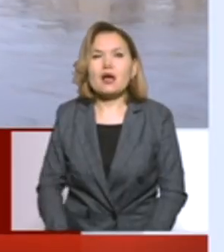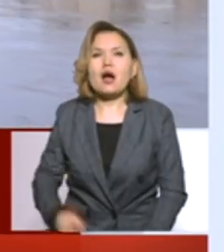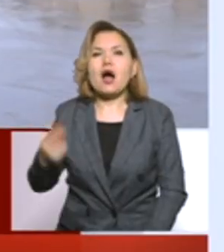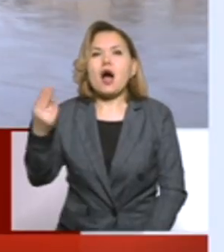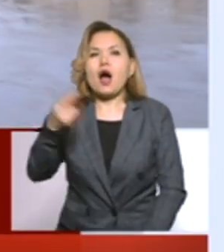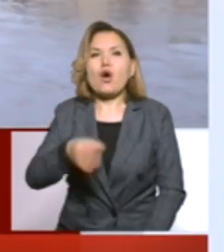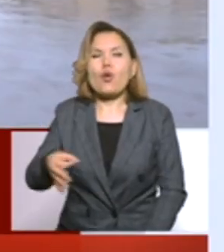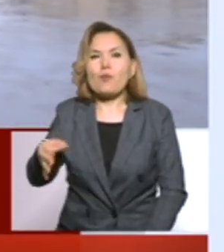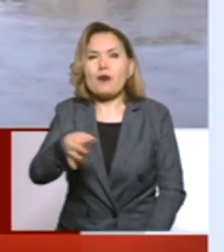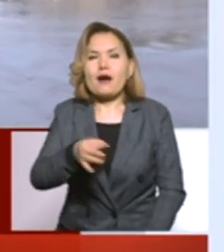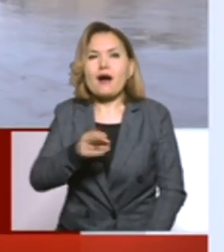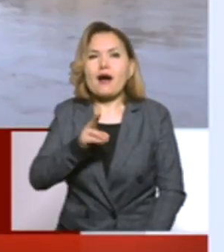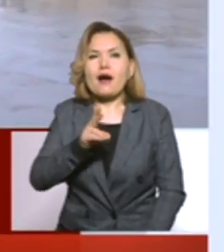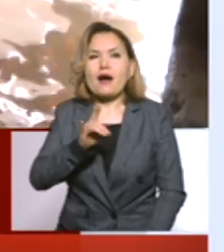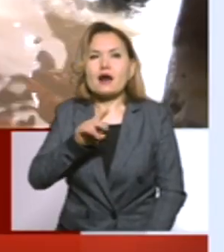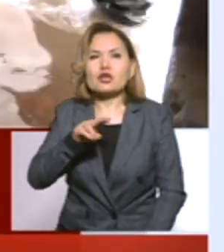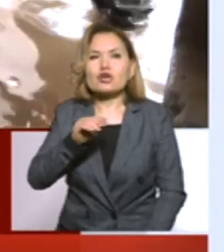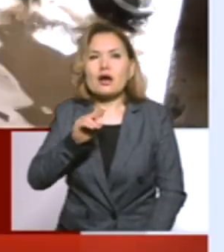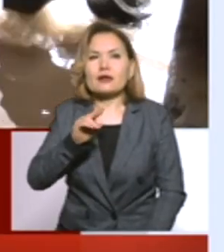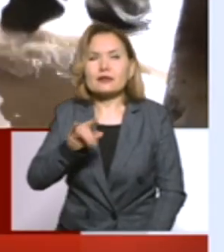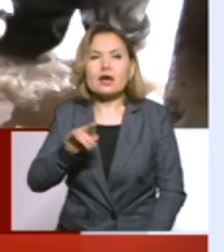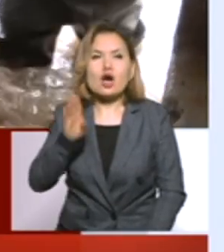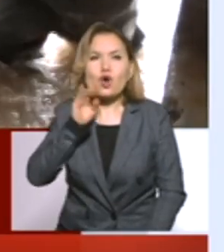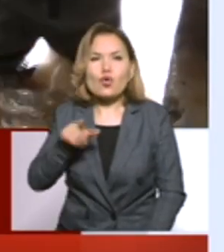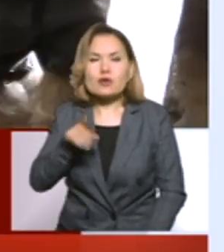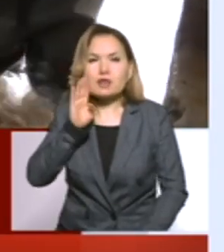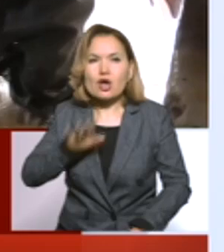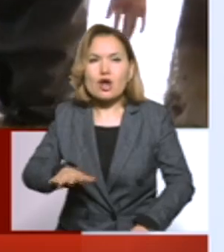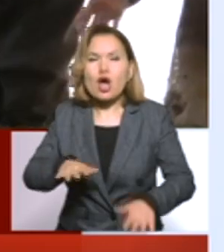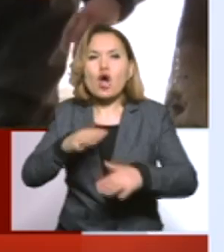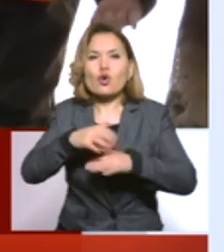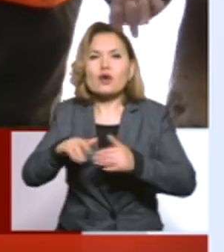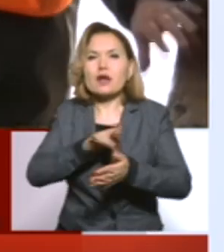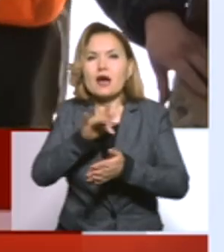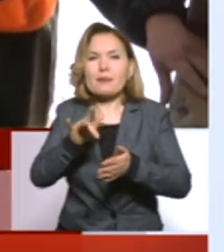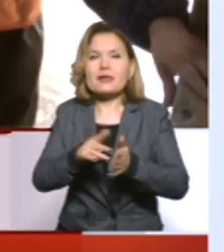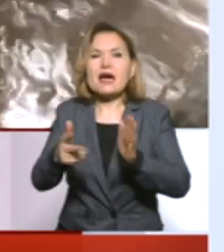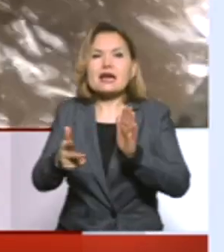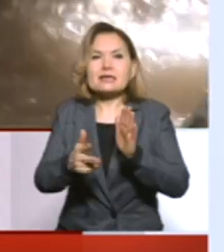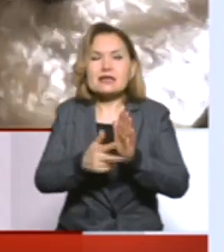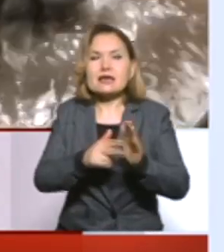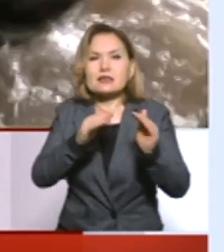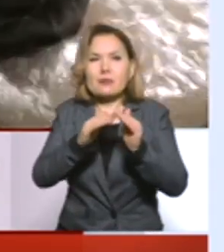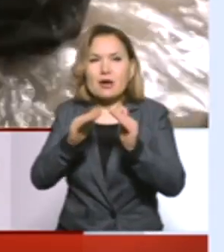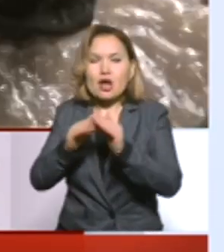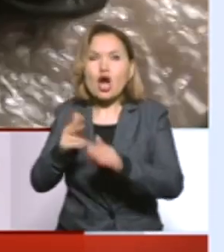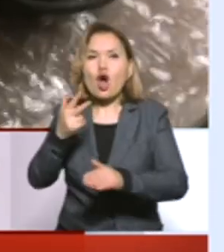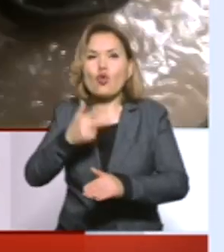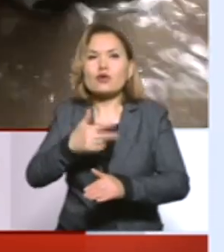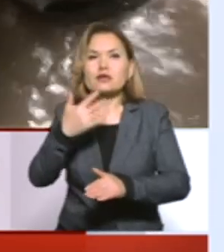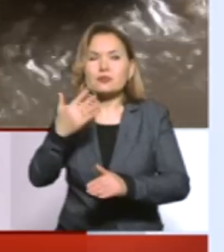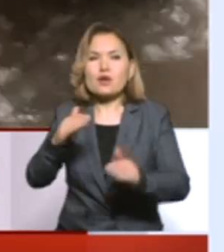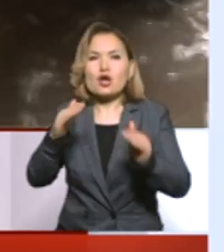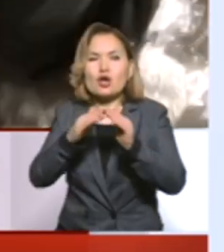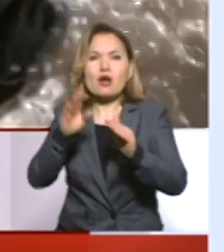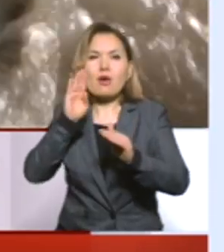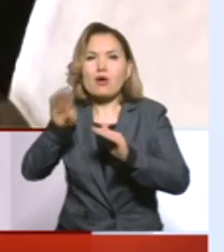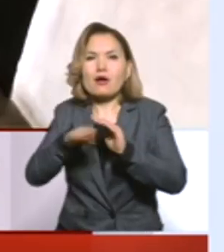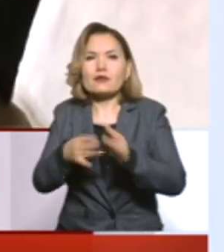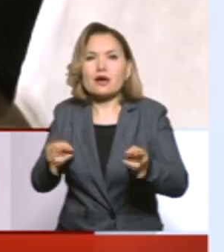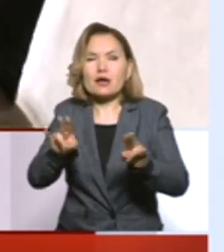Ақмола облысында Қылшақты өзені арнасынан асып, Көкшетау қаласындағы 8 баспанамен 35 үйдің ауласына су